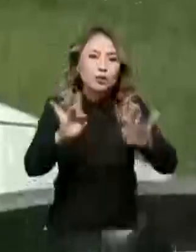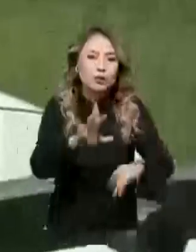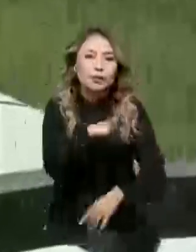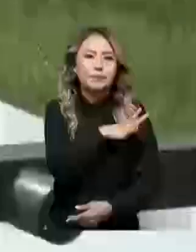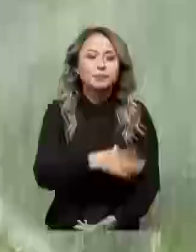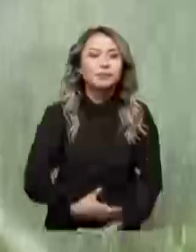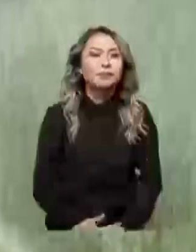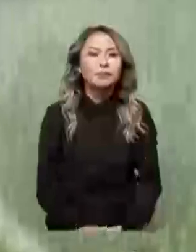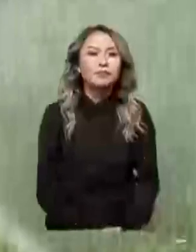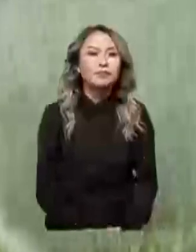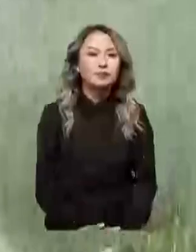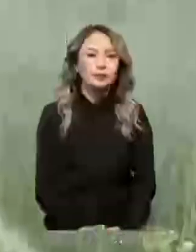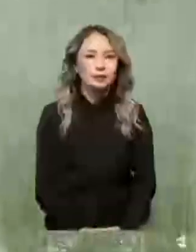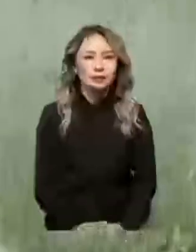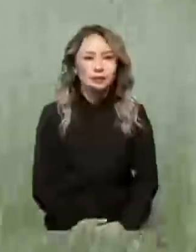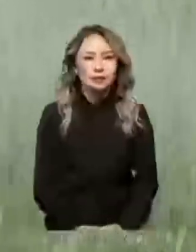өтті.